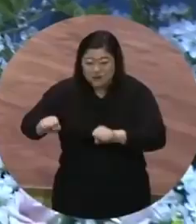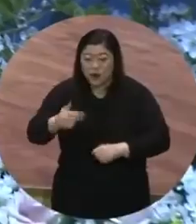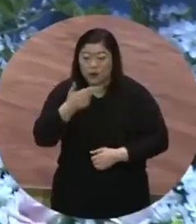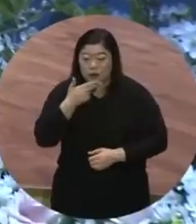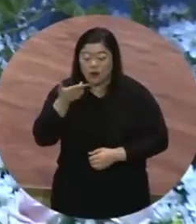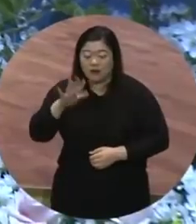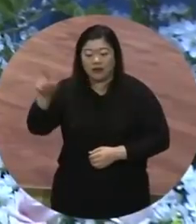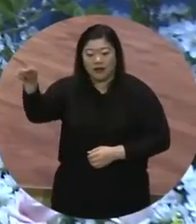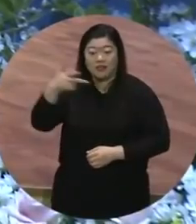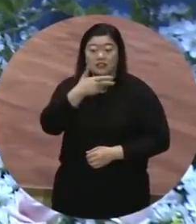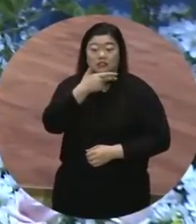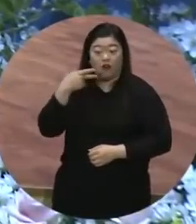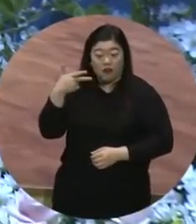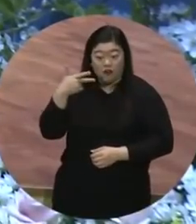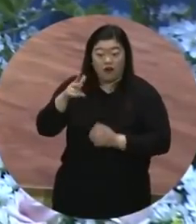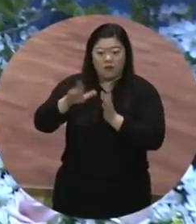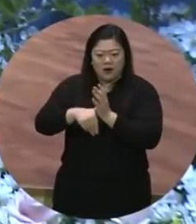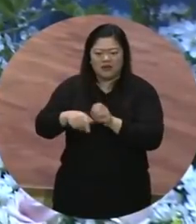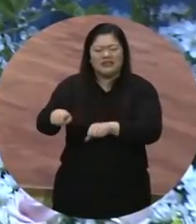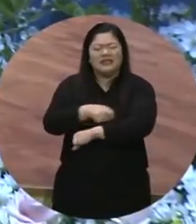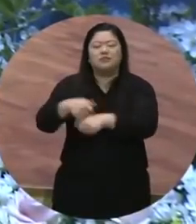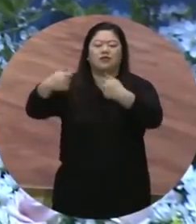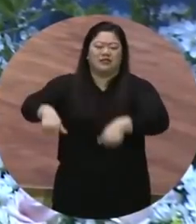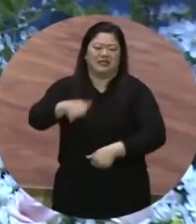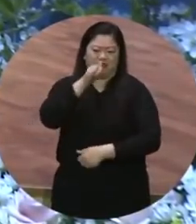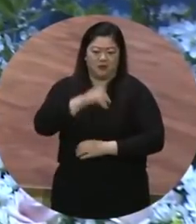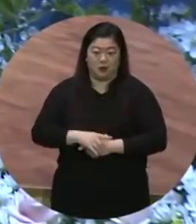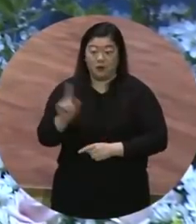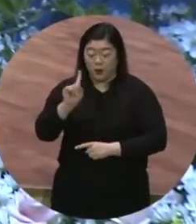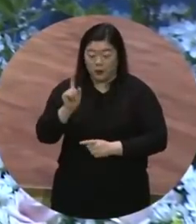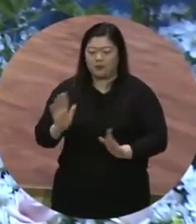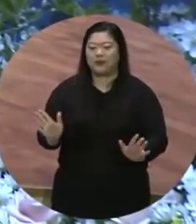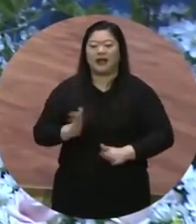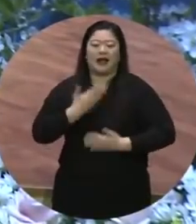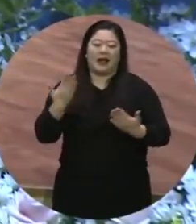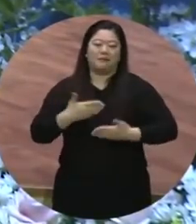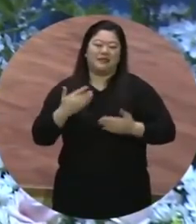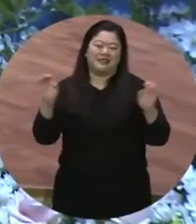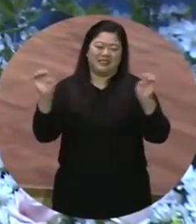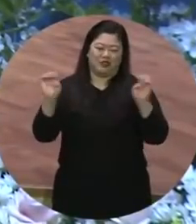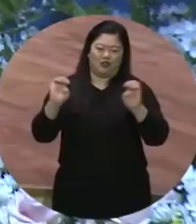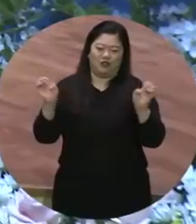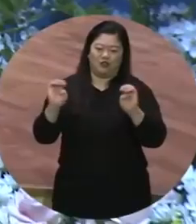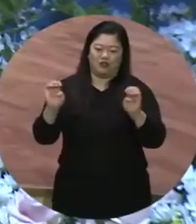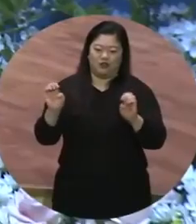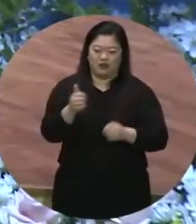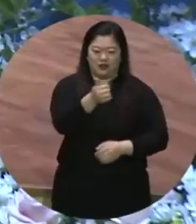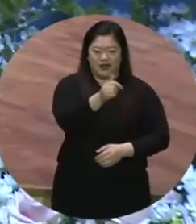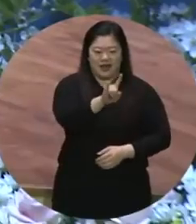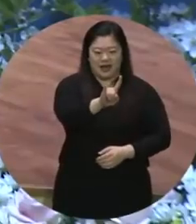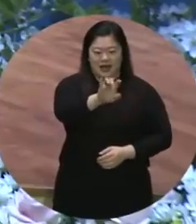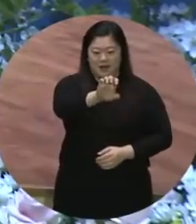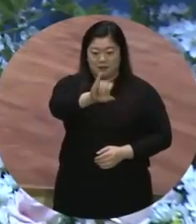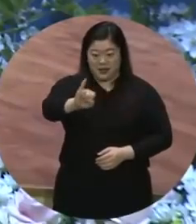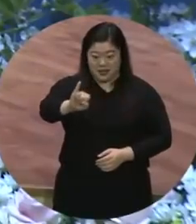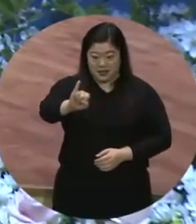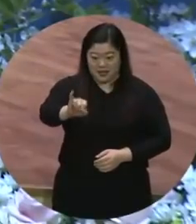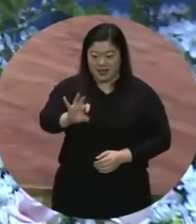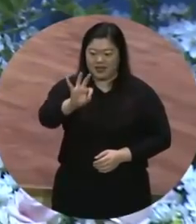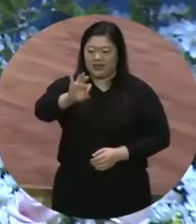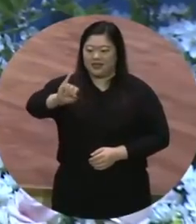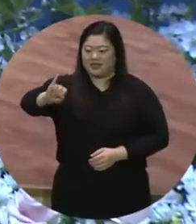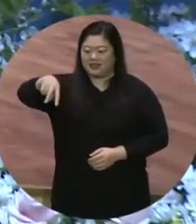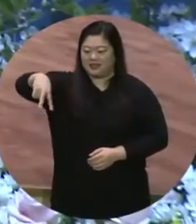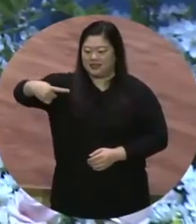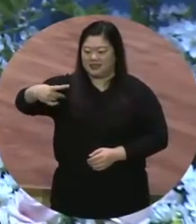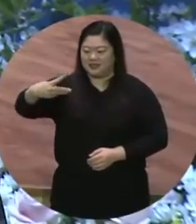영어문화권에서는 그렇게 부활절 오면 서로 인사를 합니다. 해피 이스트라고 그렇게 인사를 합니다. 해피 이스트가 무슨 말이냐?